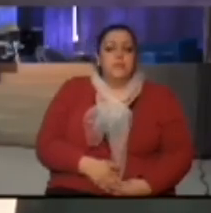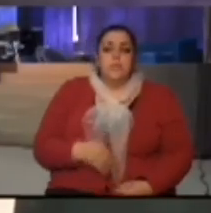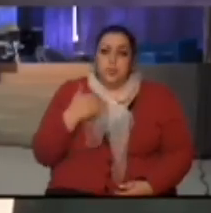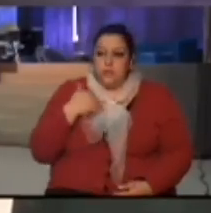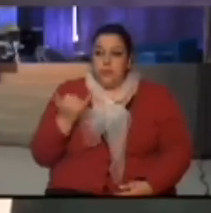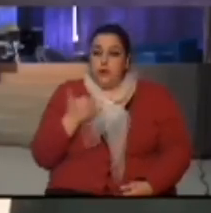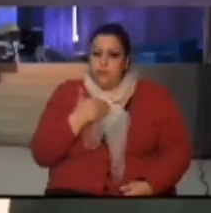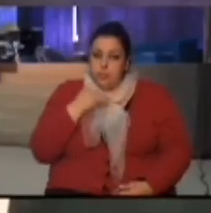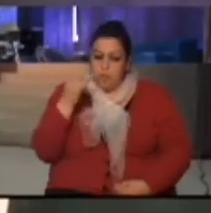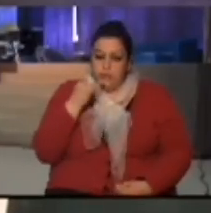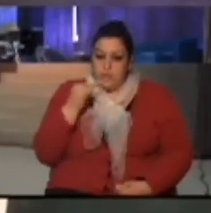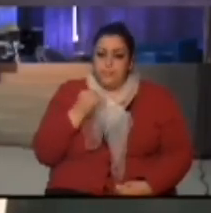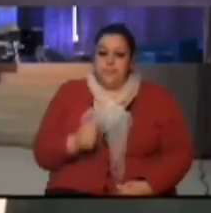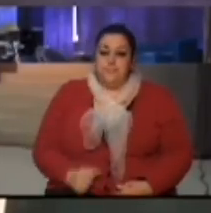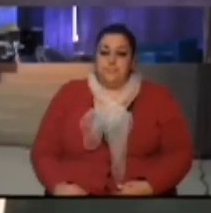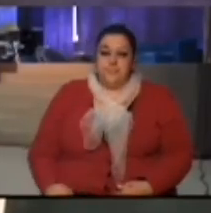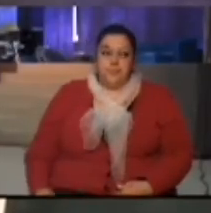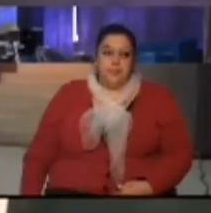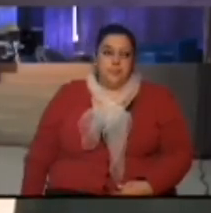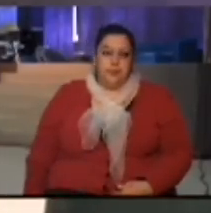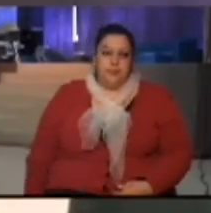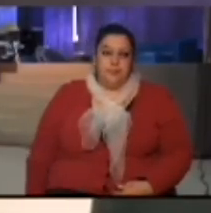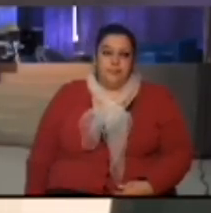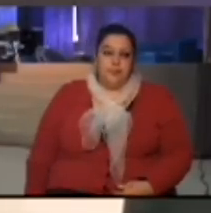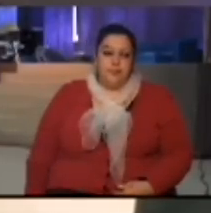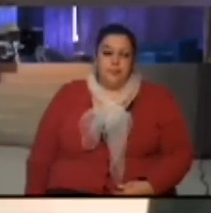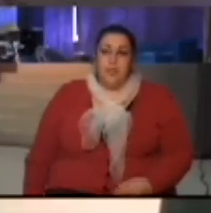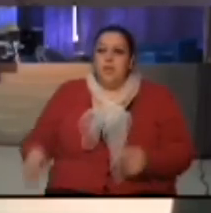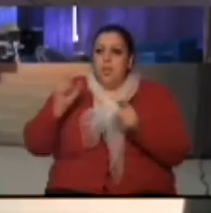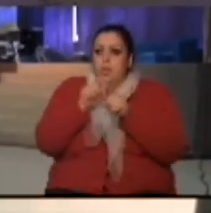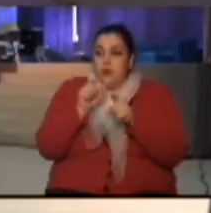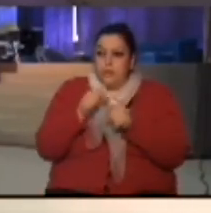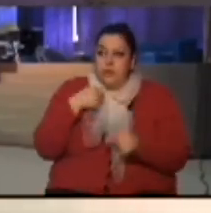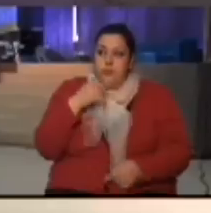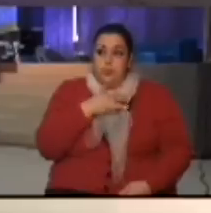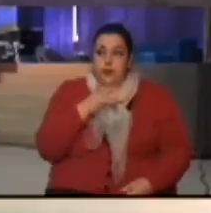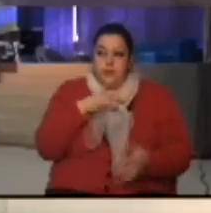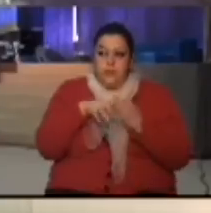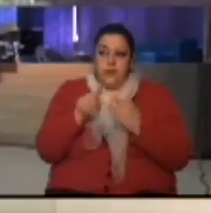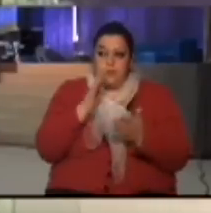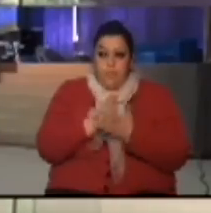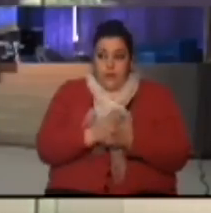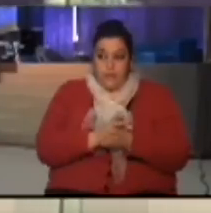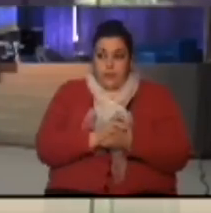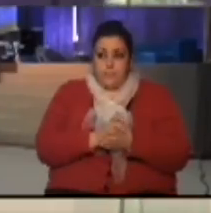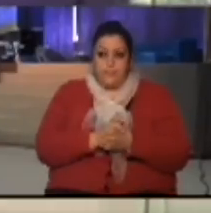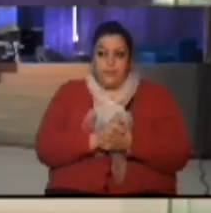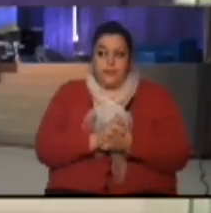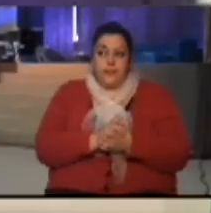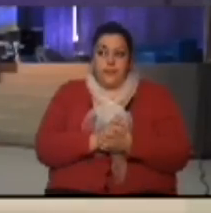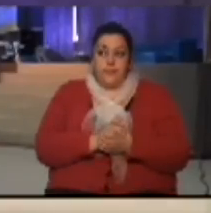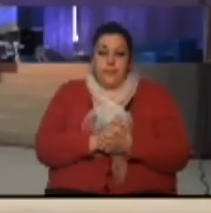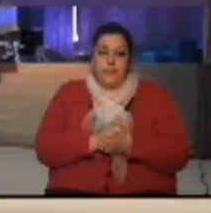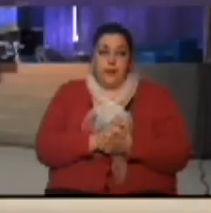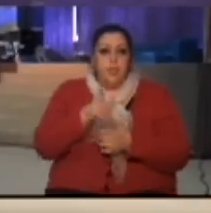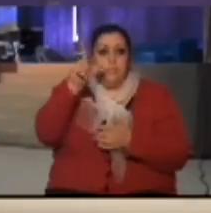ես ուզում խոսեմ խոսք, որը որ սրտումս կա, գիտեք, մարդ կա իր կյանքում, որ վարկ ա վերցրել